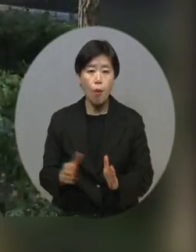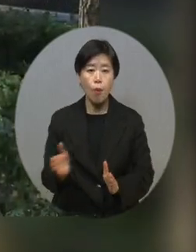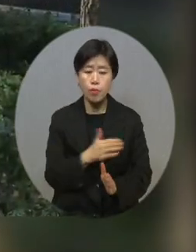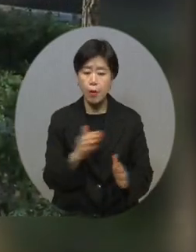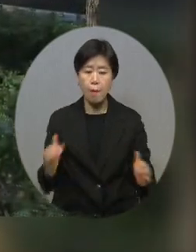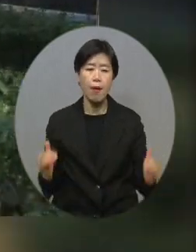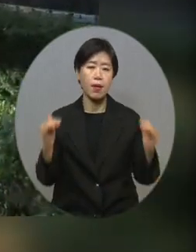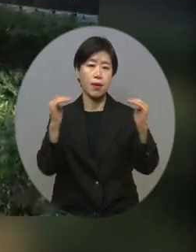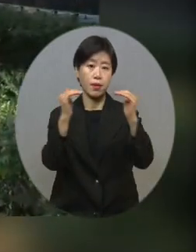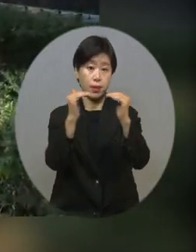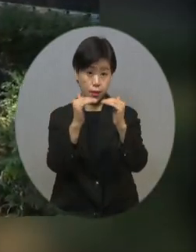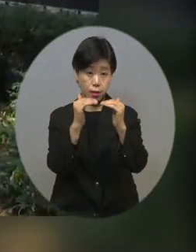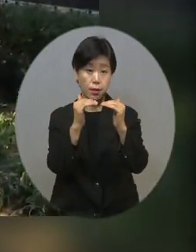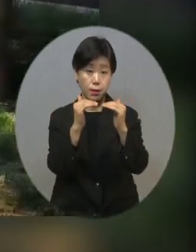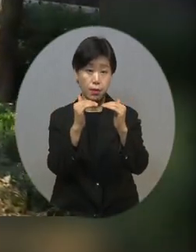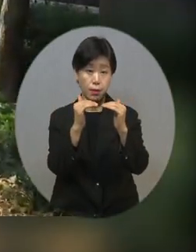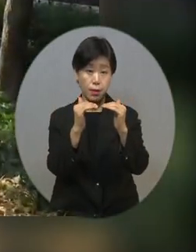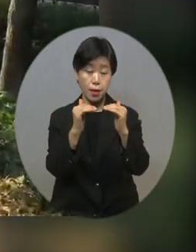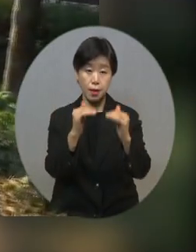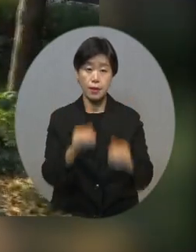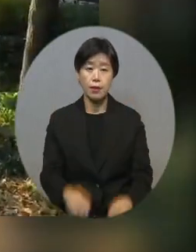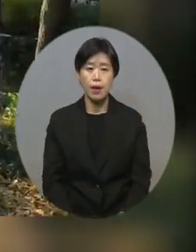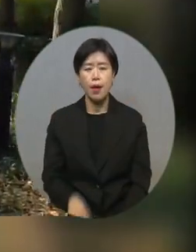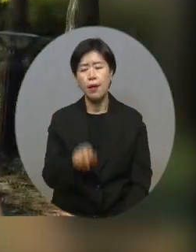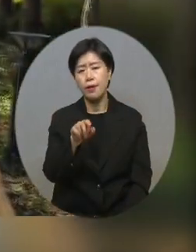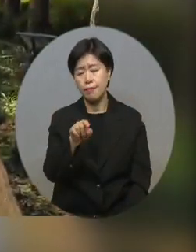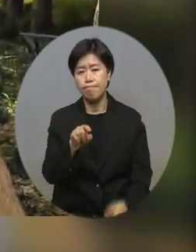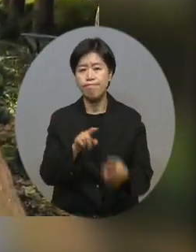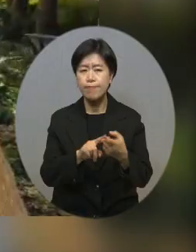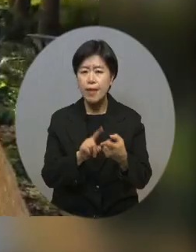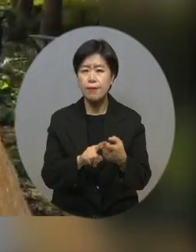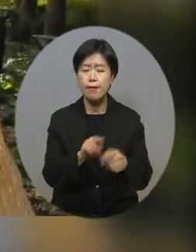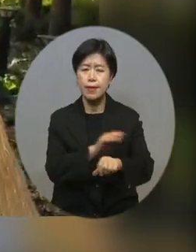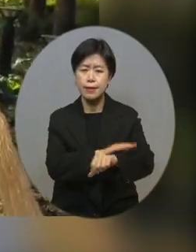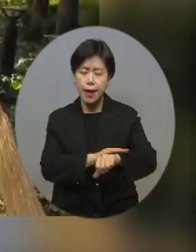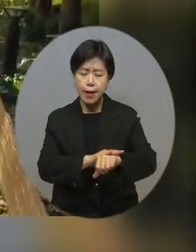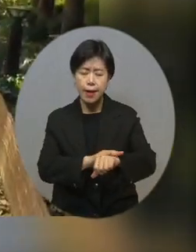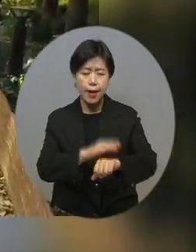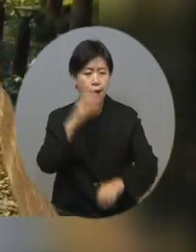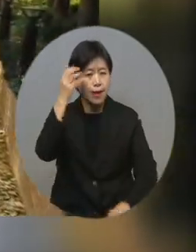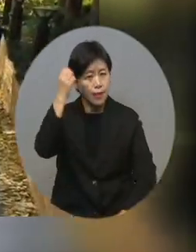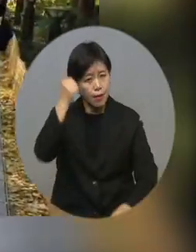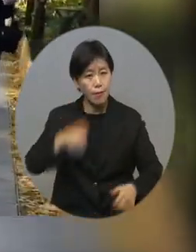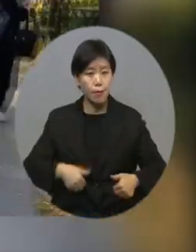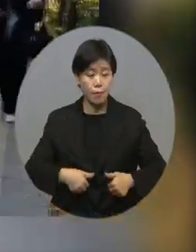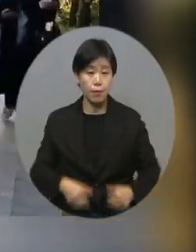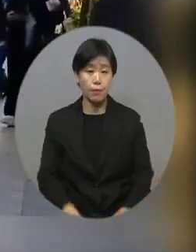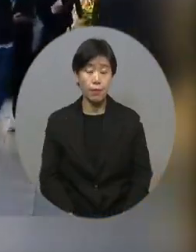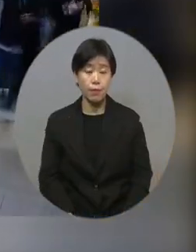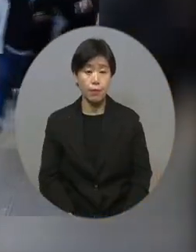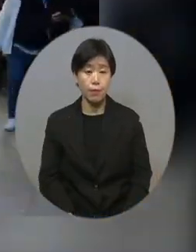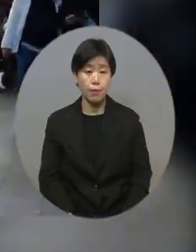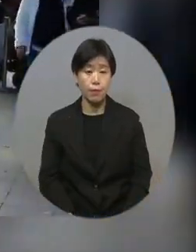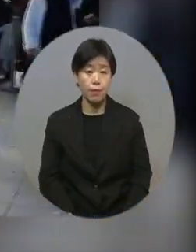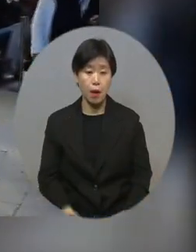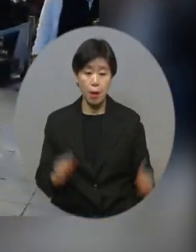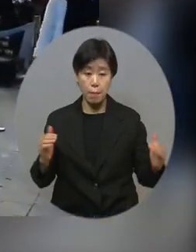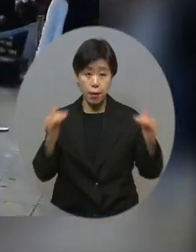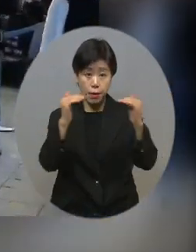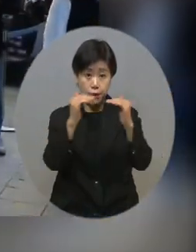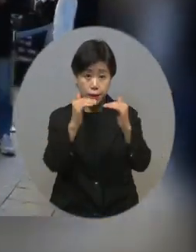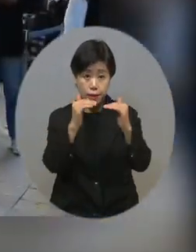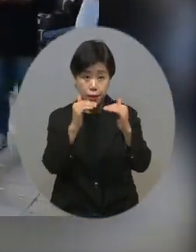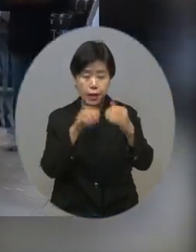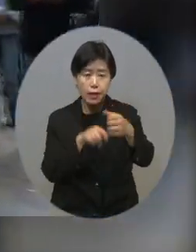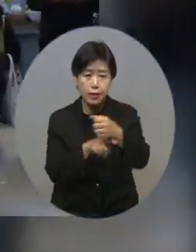태어났다는 것을 자명한 진실로 받아들이고 그 진정한 의미를